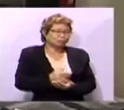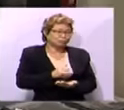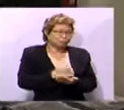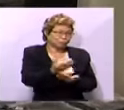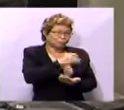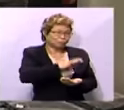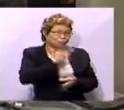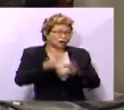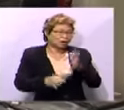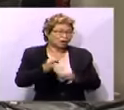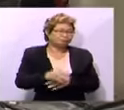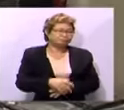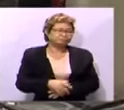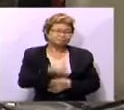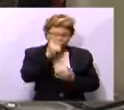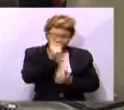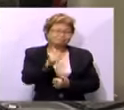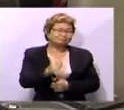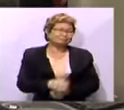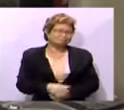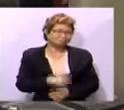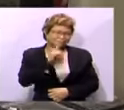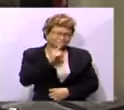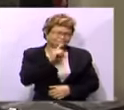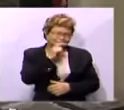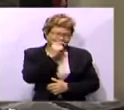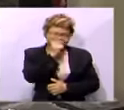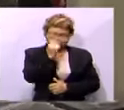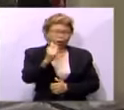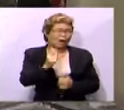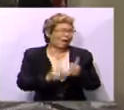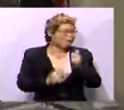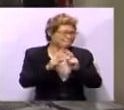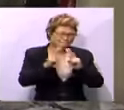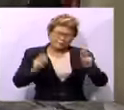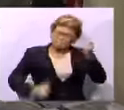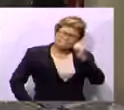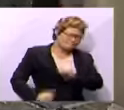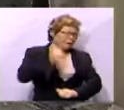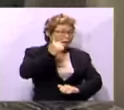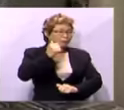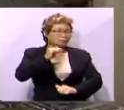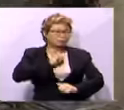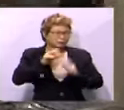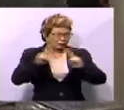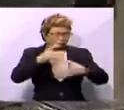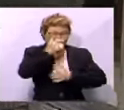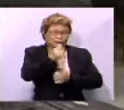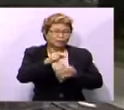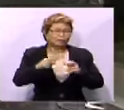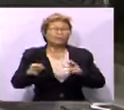Kalau nak kata menarik, boleh kata semua menarik. Dan antara yang paling-paling rare yang saya minatlah, ini